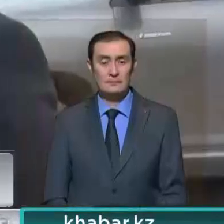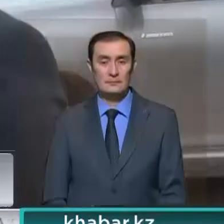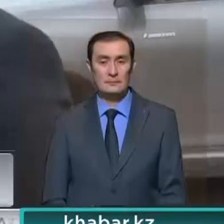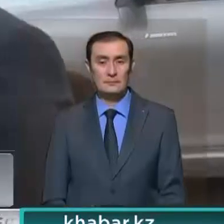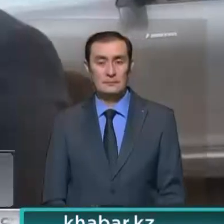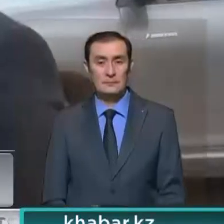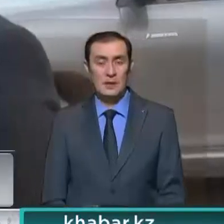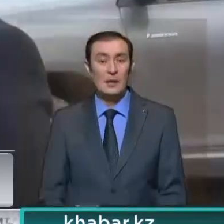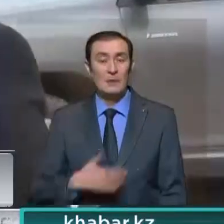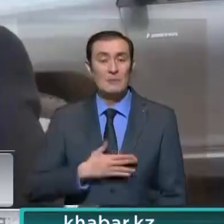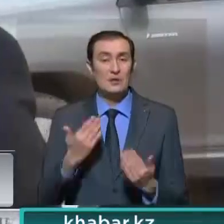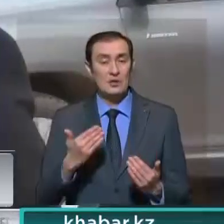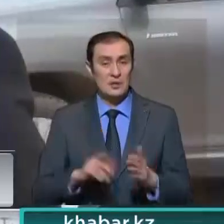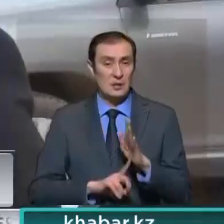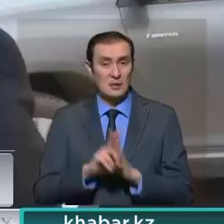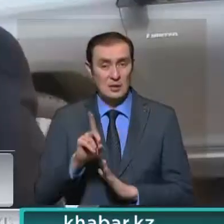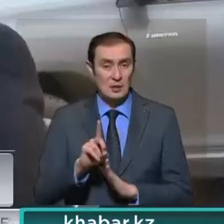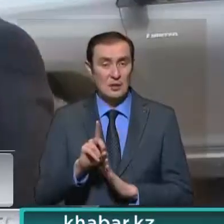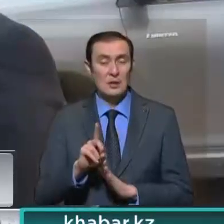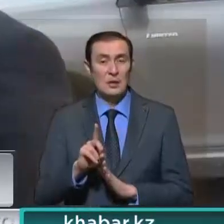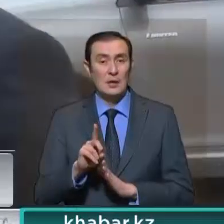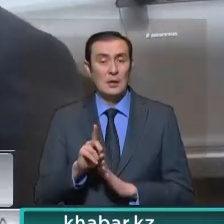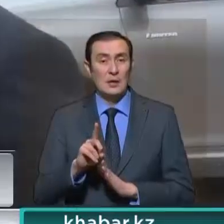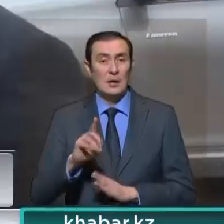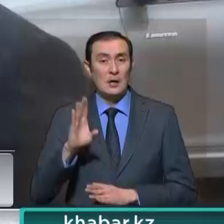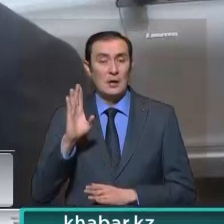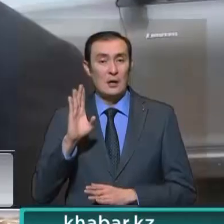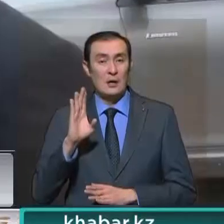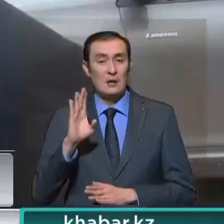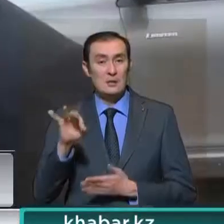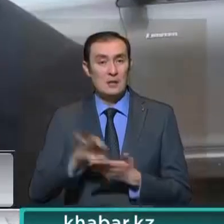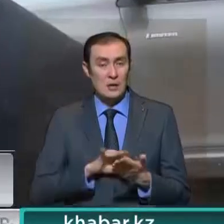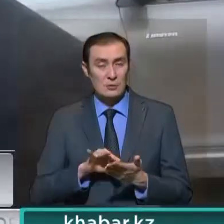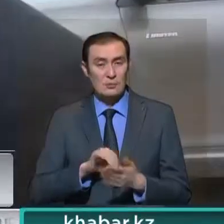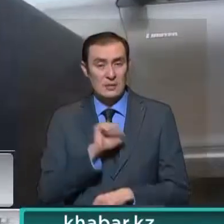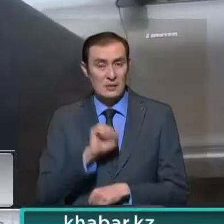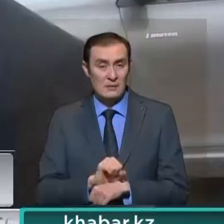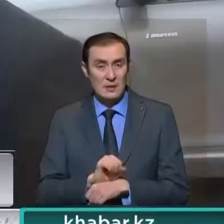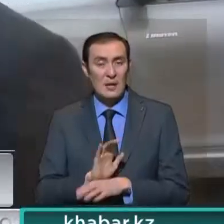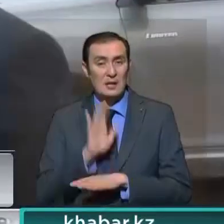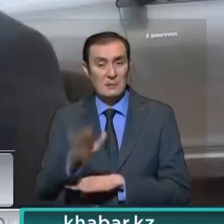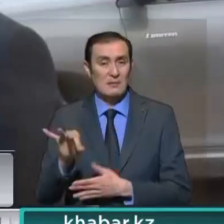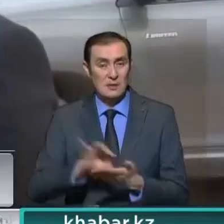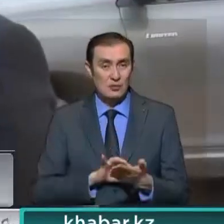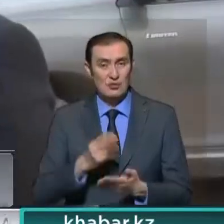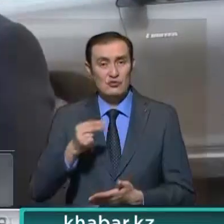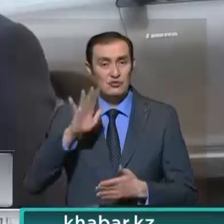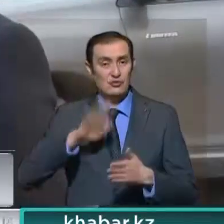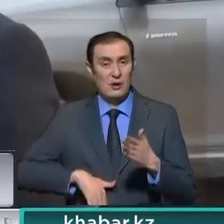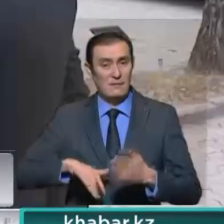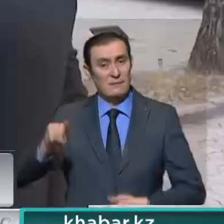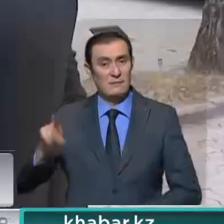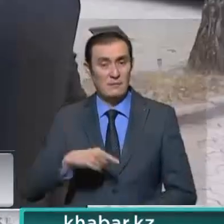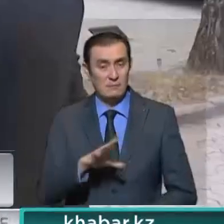уже начали уже суда отправлять сразу приостановили все и суд отправили штраф наложили